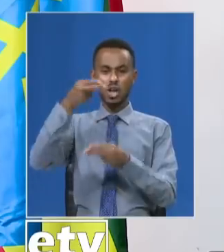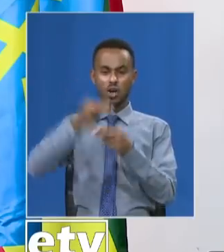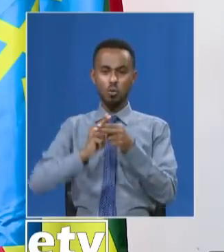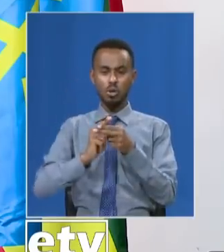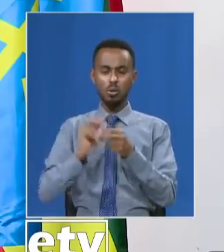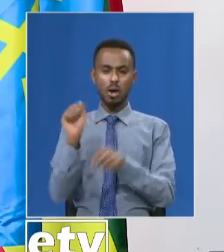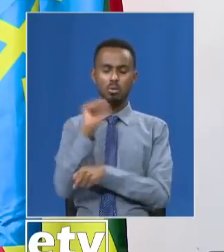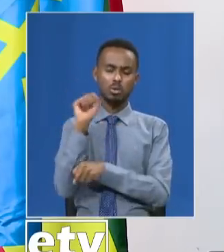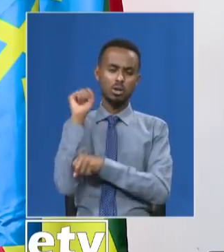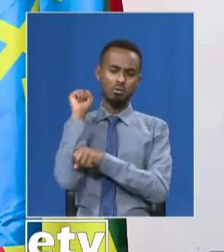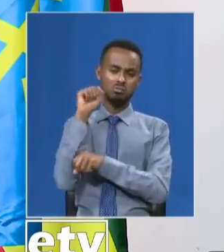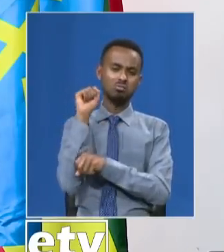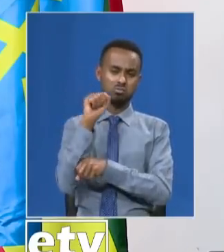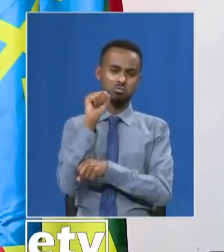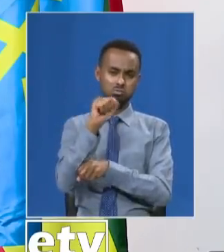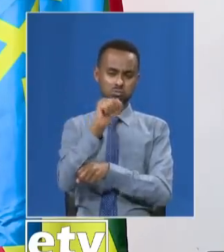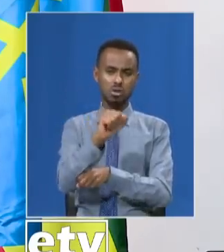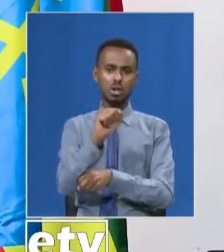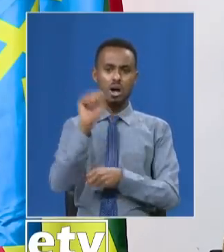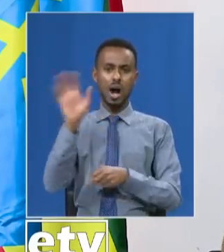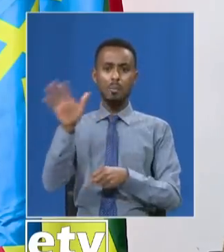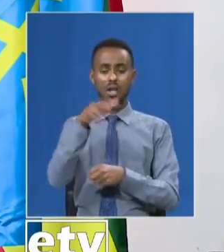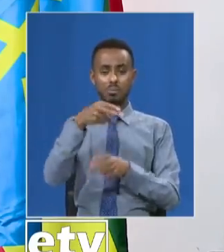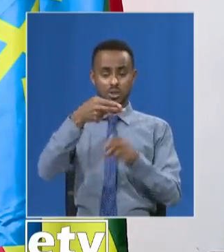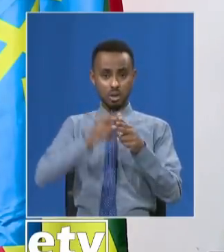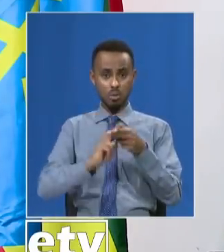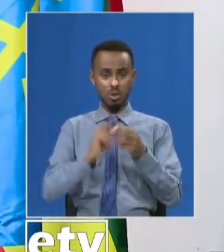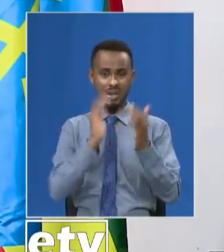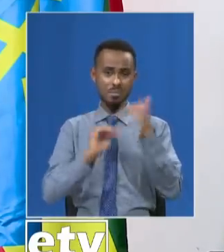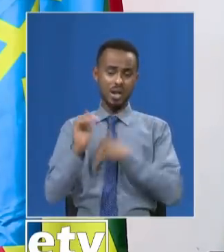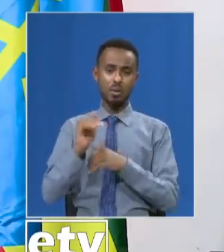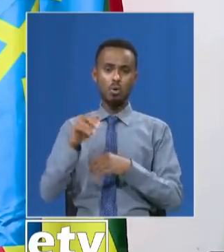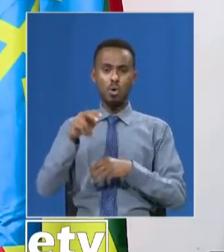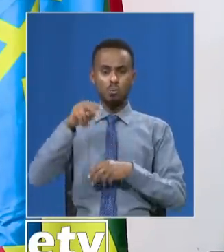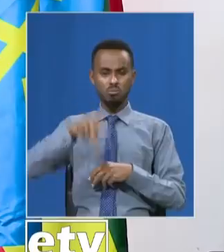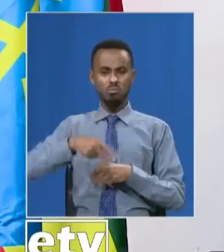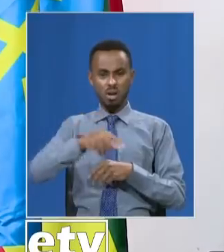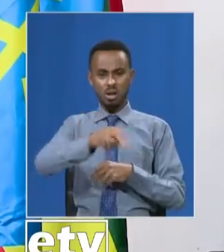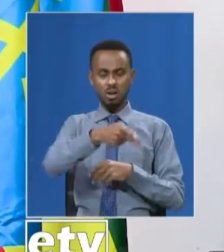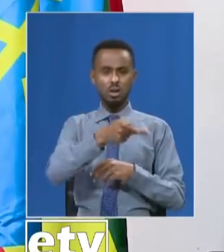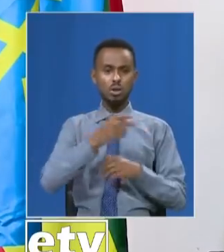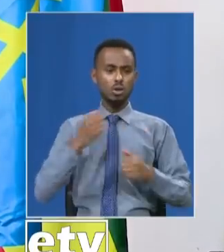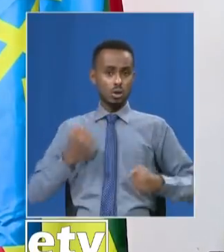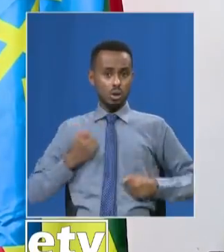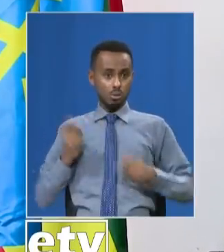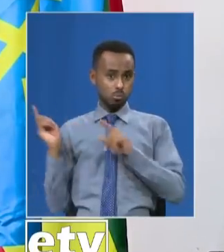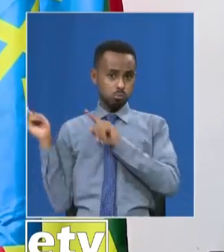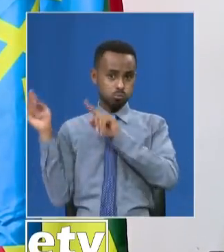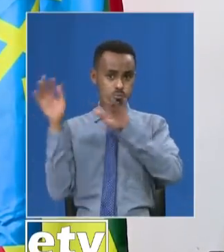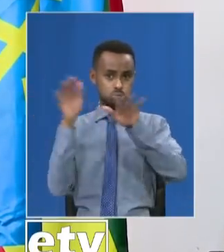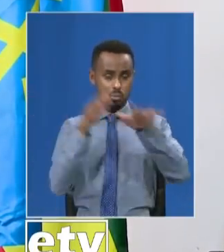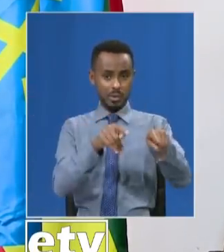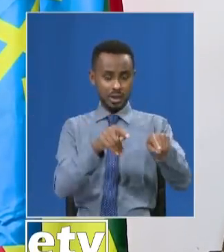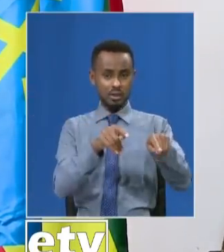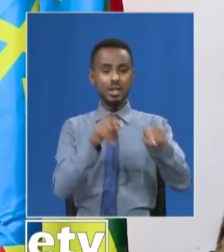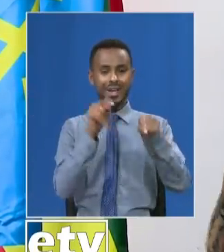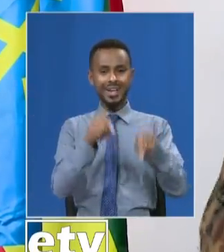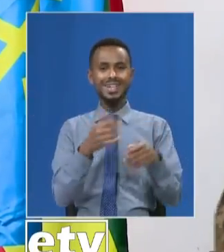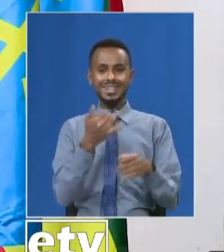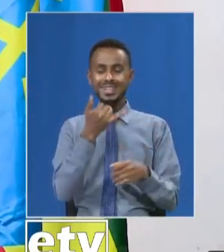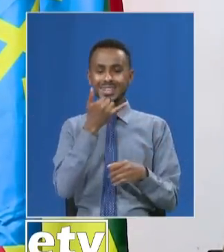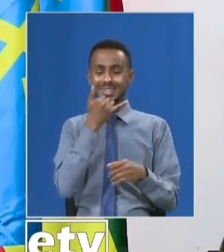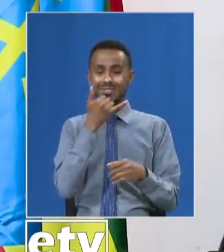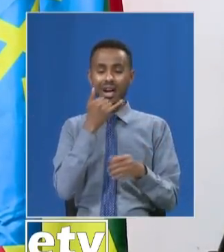በላይ በመኪና ከ55 ኪሎ ሜትር በላይ በእግር ተጉዞ ሰራዊቱ እዛ በመድረስ ይሄንን